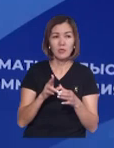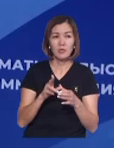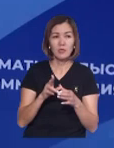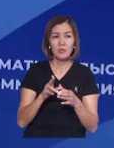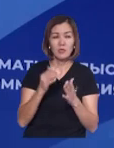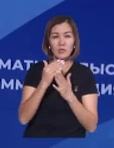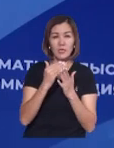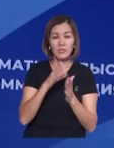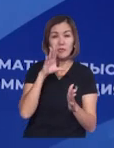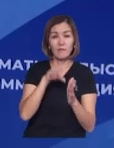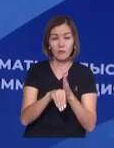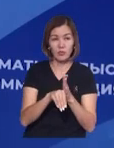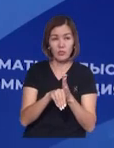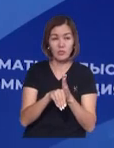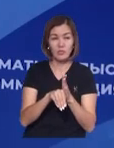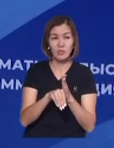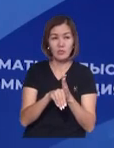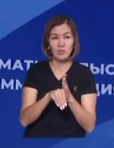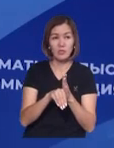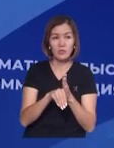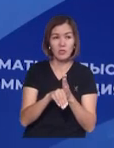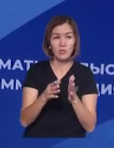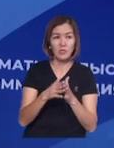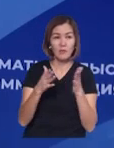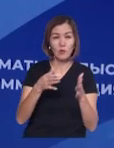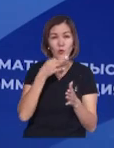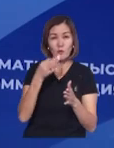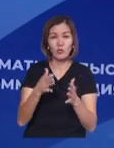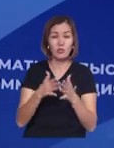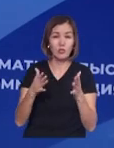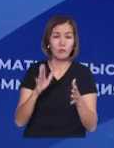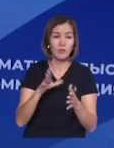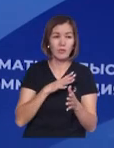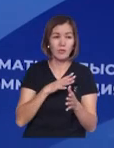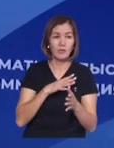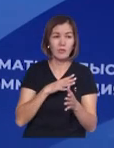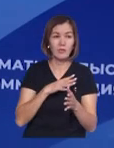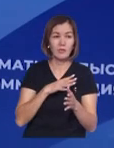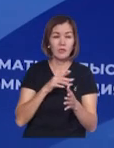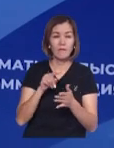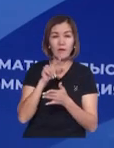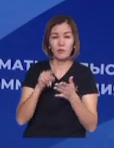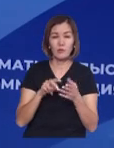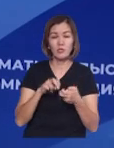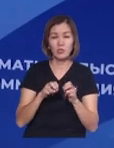реестр недобросовестных включить, то намного бы ответственность у них была бы больше. Вот сейчас эти формальные вопросы, сейчас это поднимается.